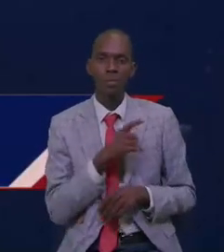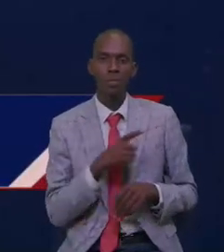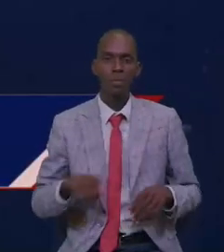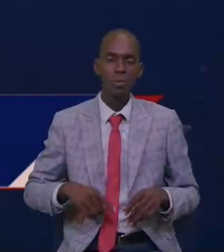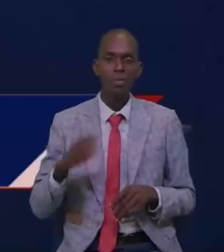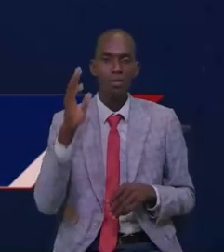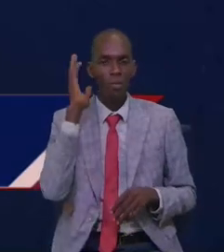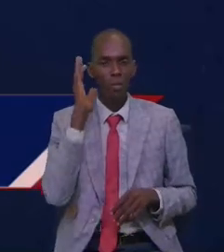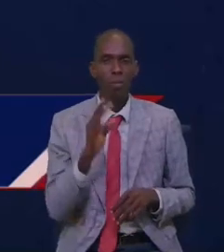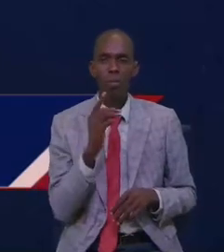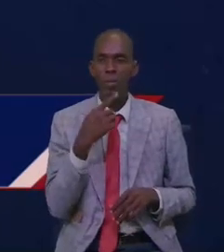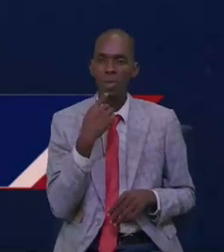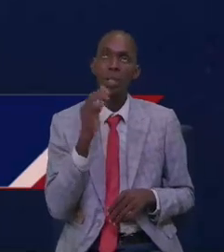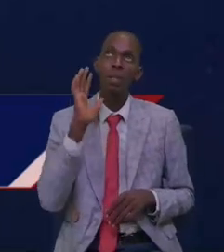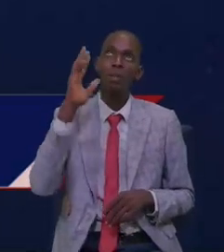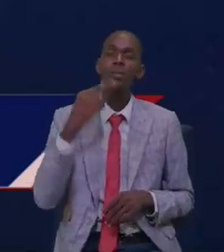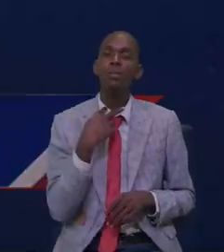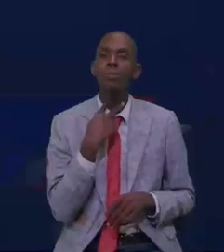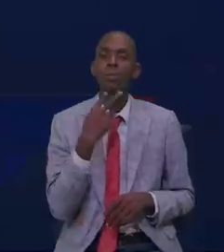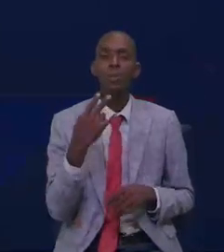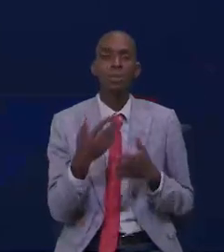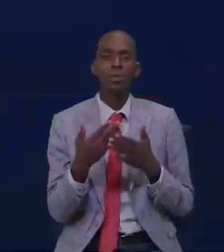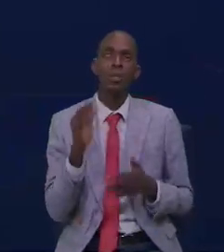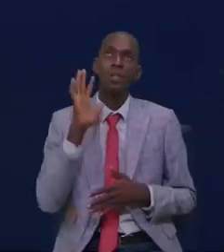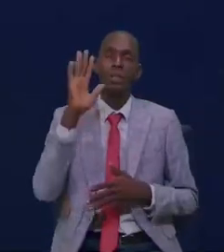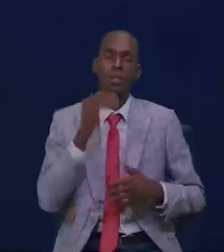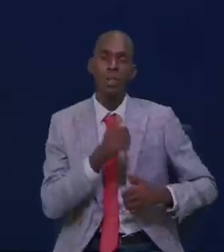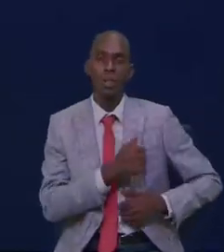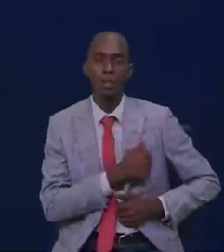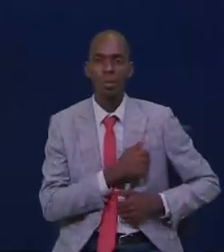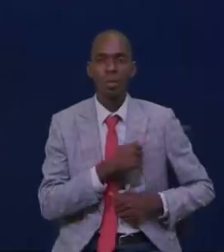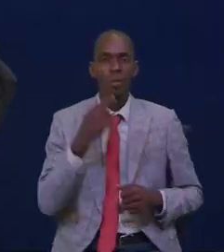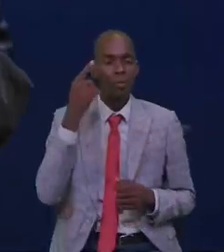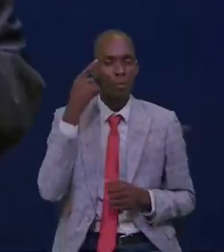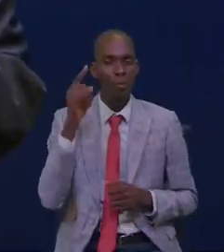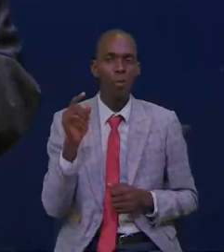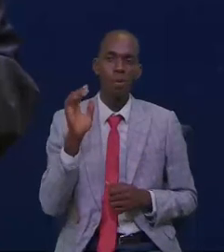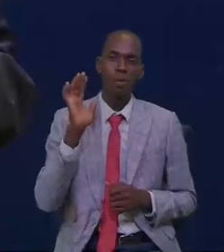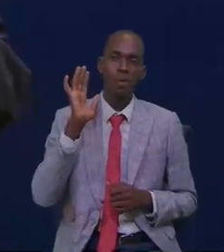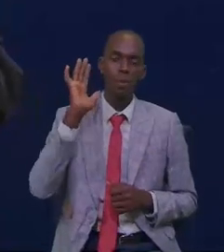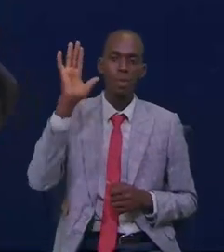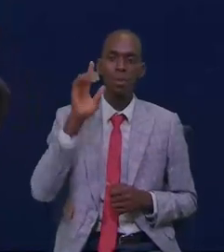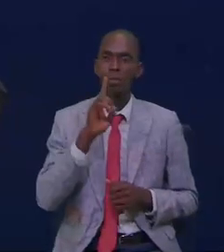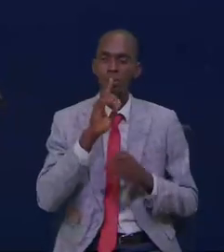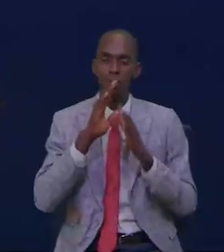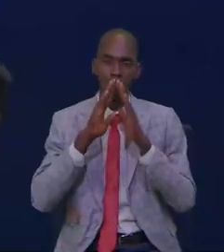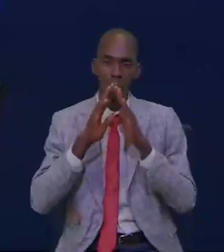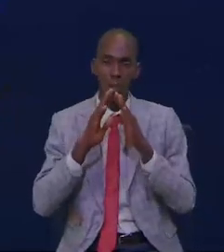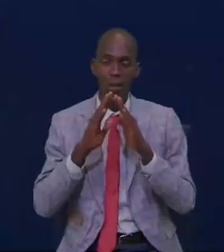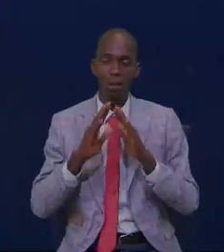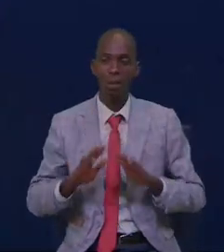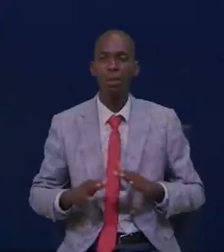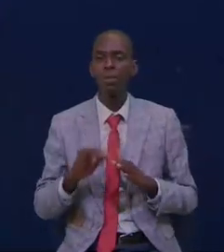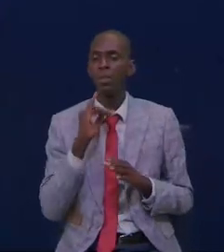l'Éternel fait entendre sa voix devant son armée, car son camp est